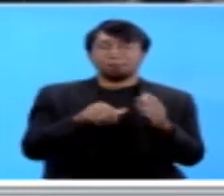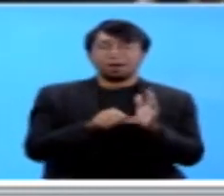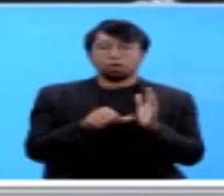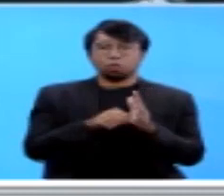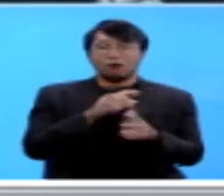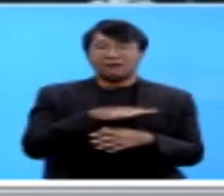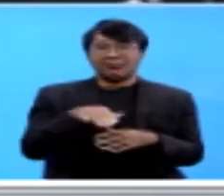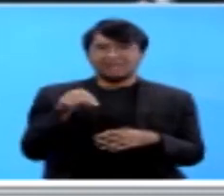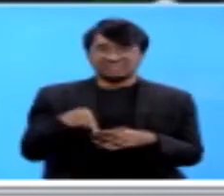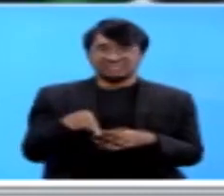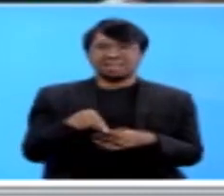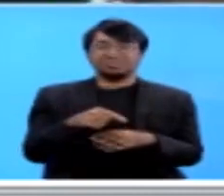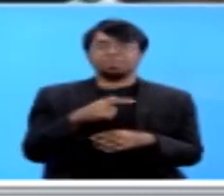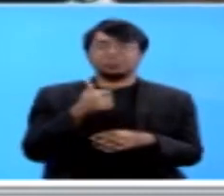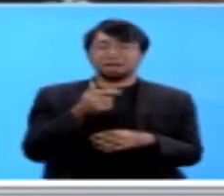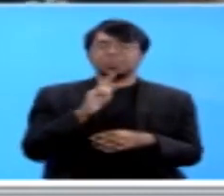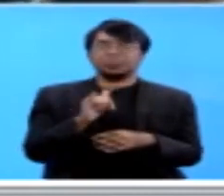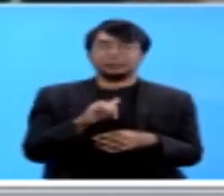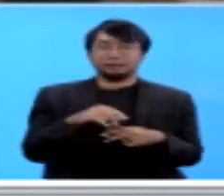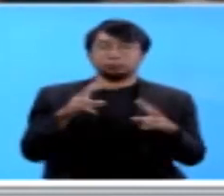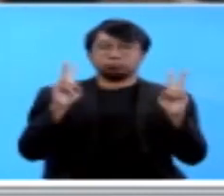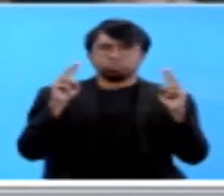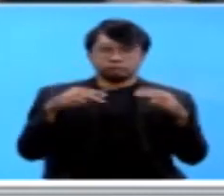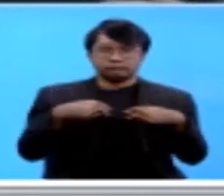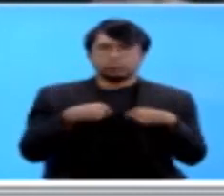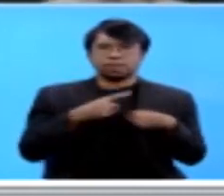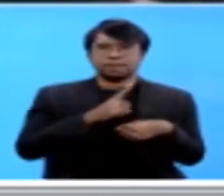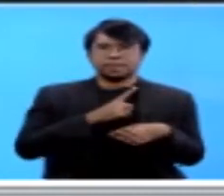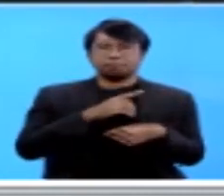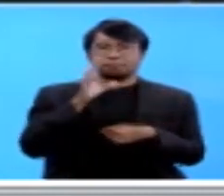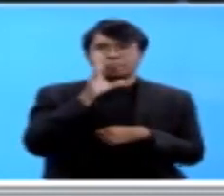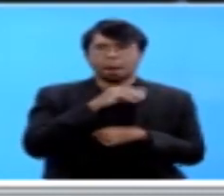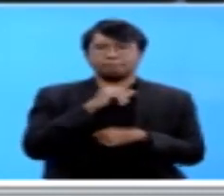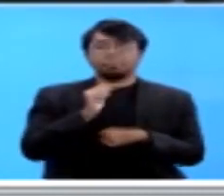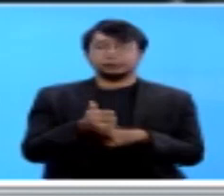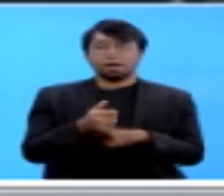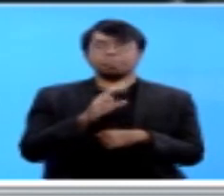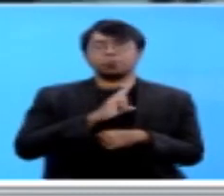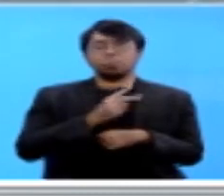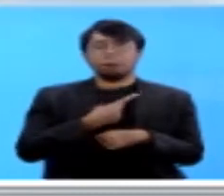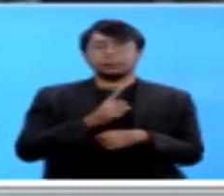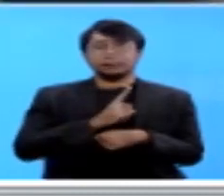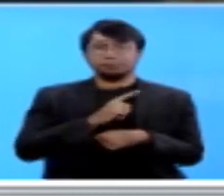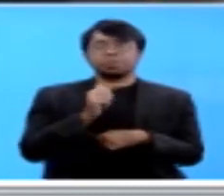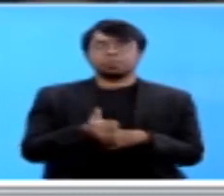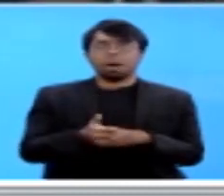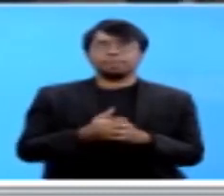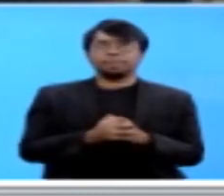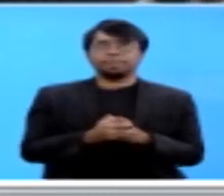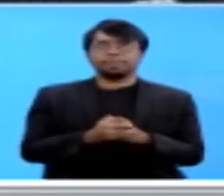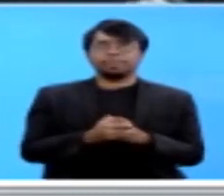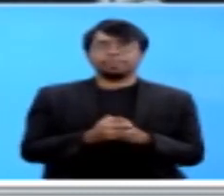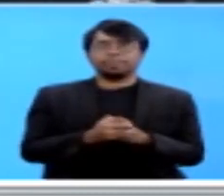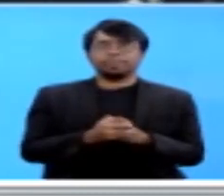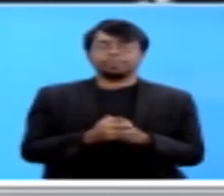bisa punya konsep diri yang lebih baik dan bisa berubah untuk menjadi lebih baik. Nah, andaikan ada misalnya yang lain-lain, bukan